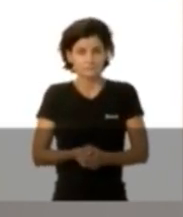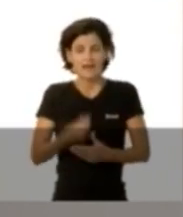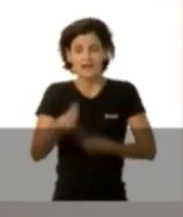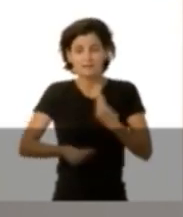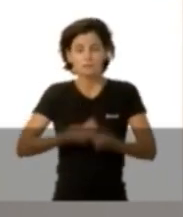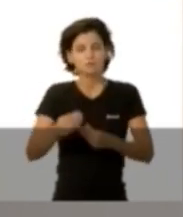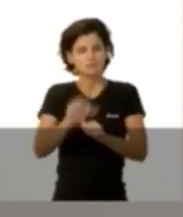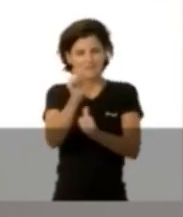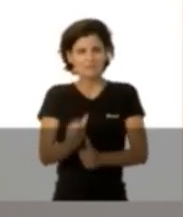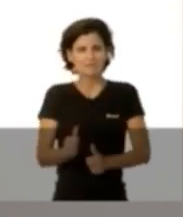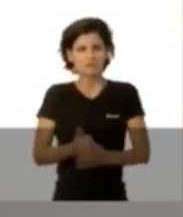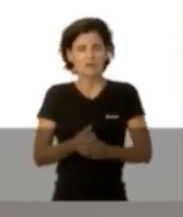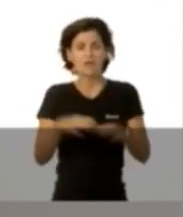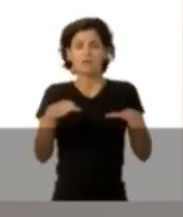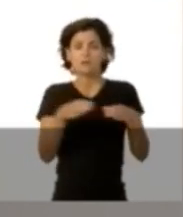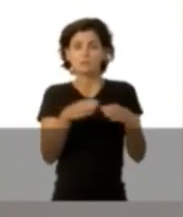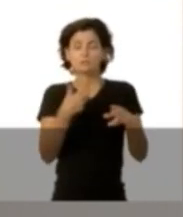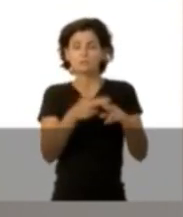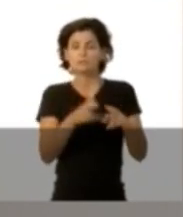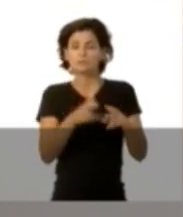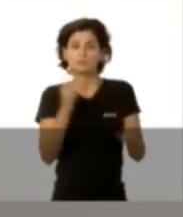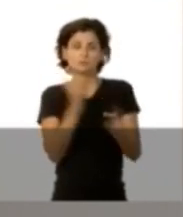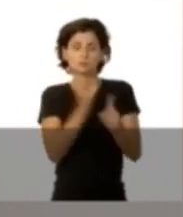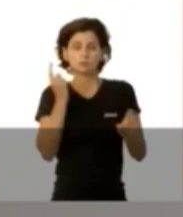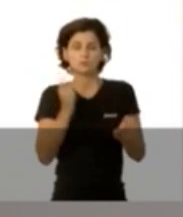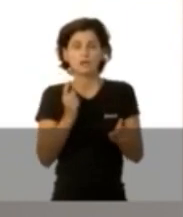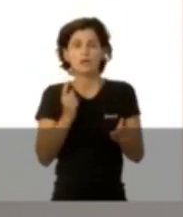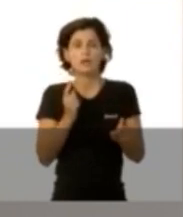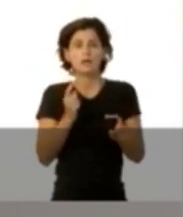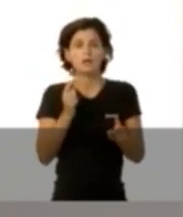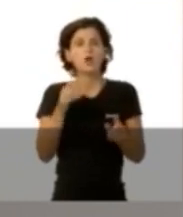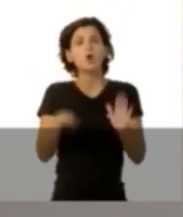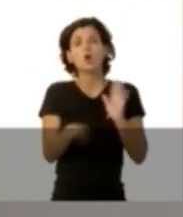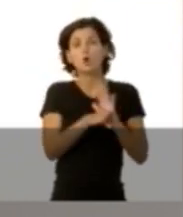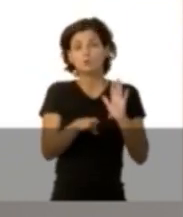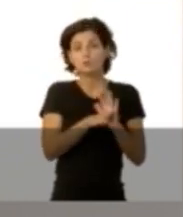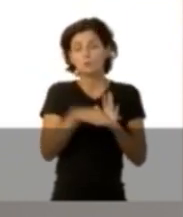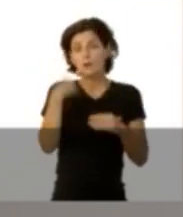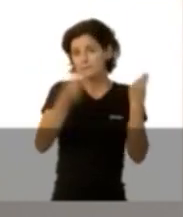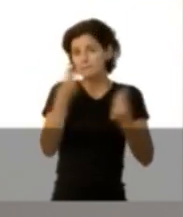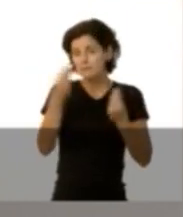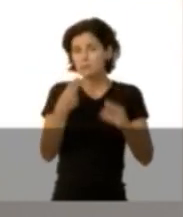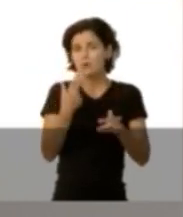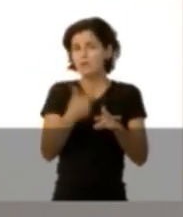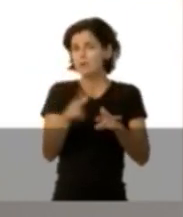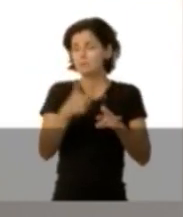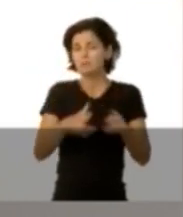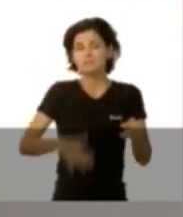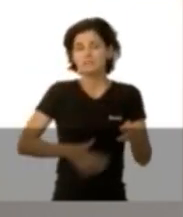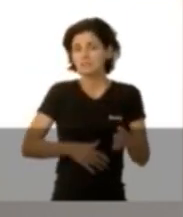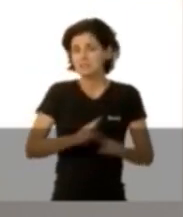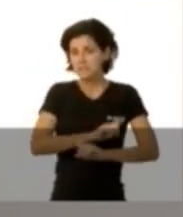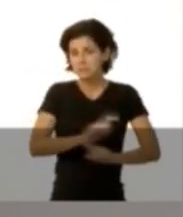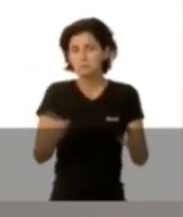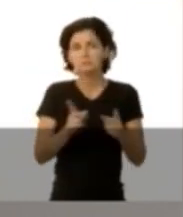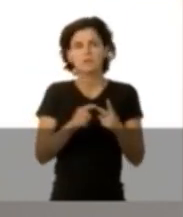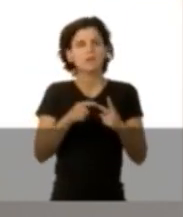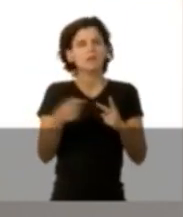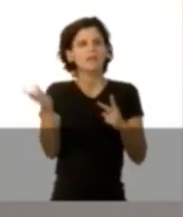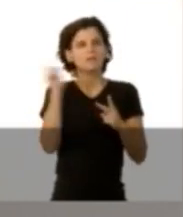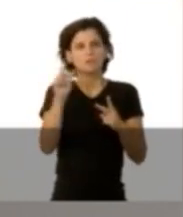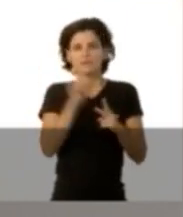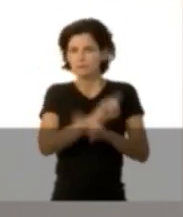cas, si l'oposició segueix pensant que no cal polítiques de benestar, que no calen polítiques educatives